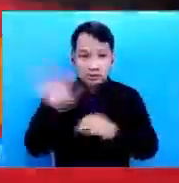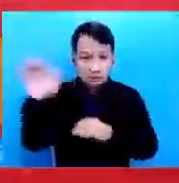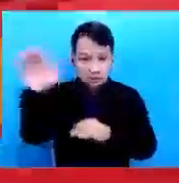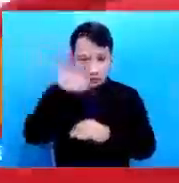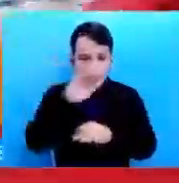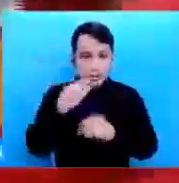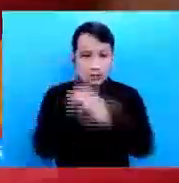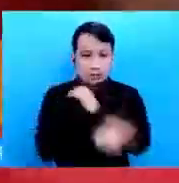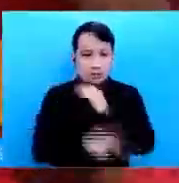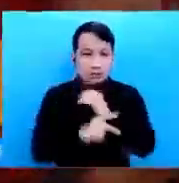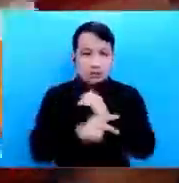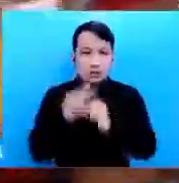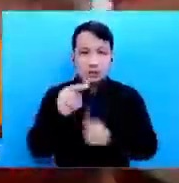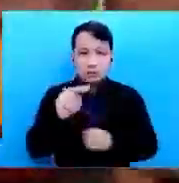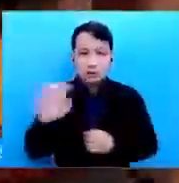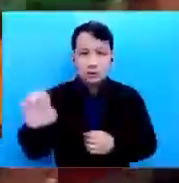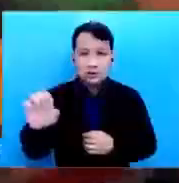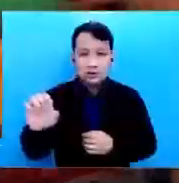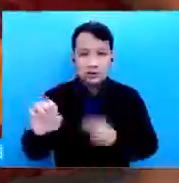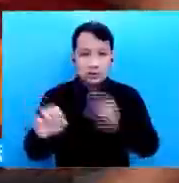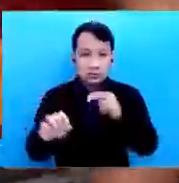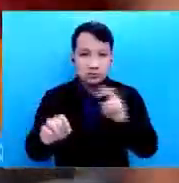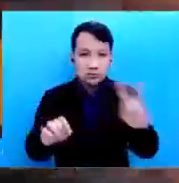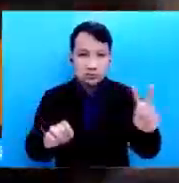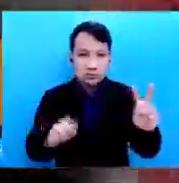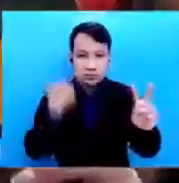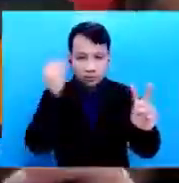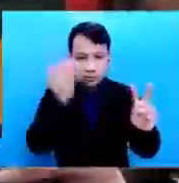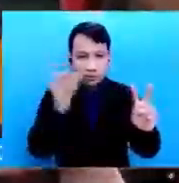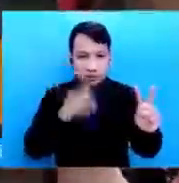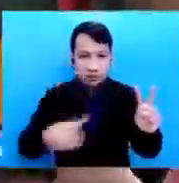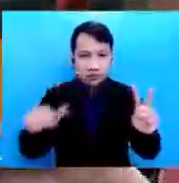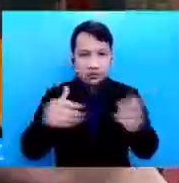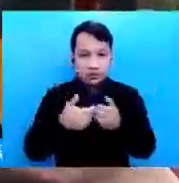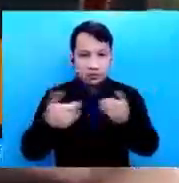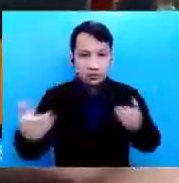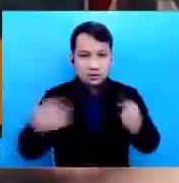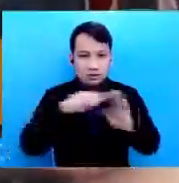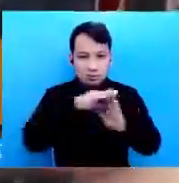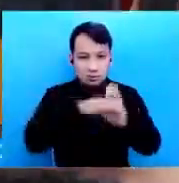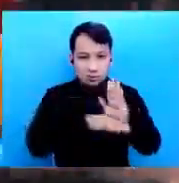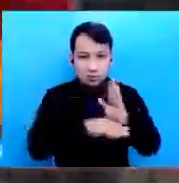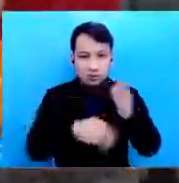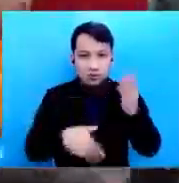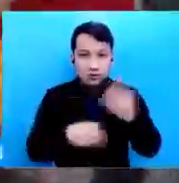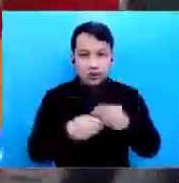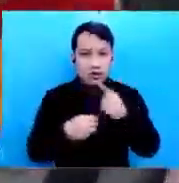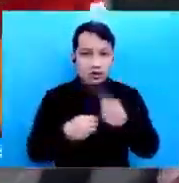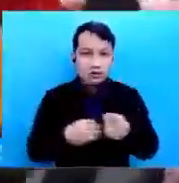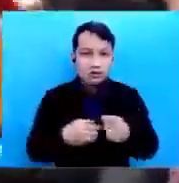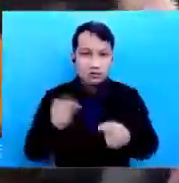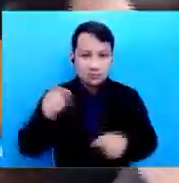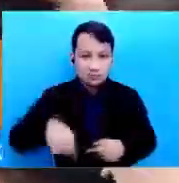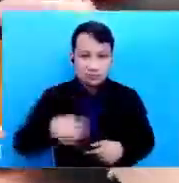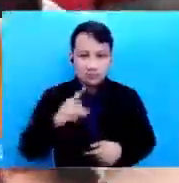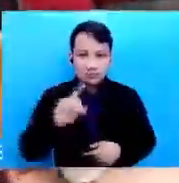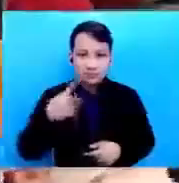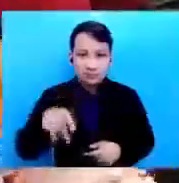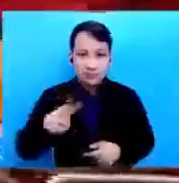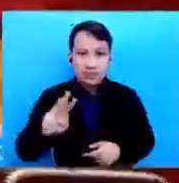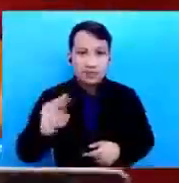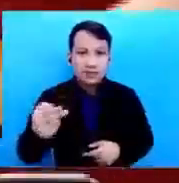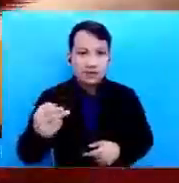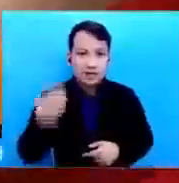probinsya ng Nueva Ecija at Nueva Vizcaya sa kanilang mga senatorial candidate. Tanging sina dating DPWH Secretary Mark